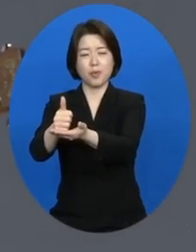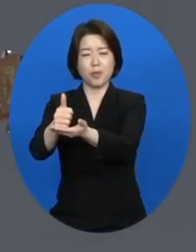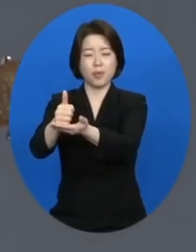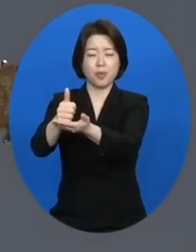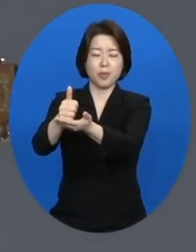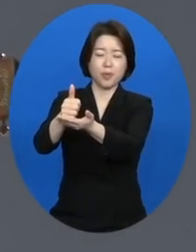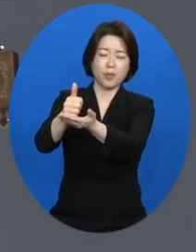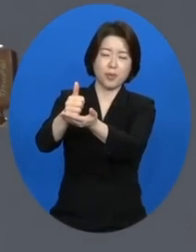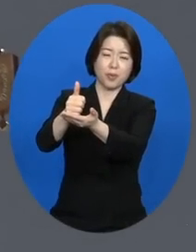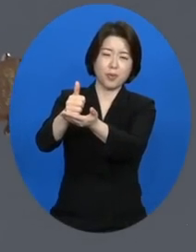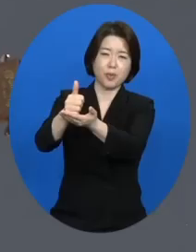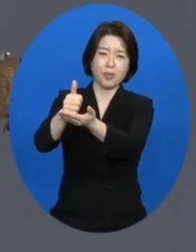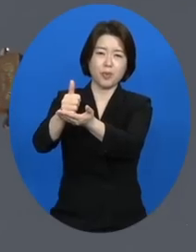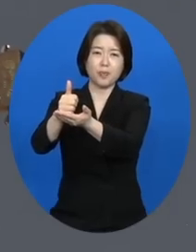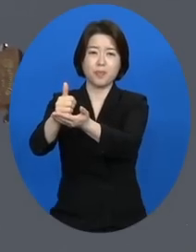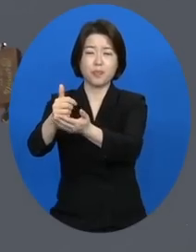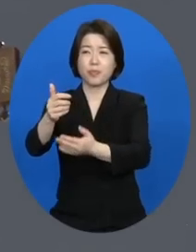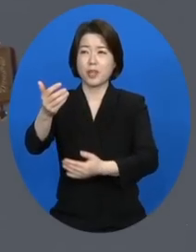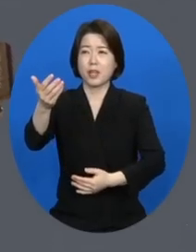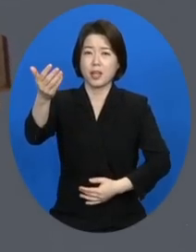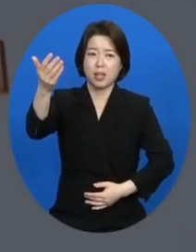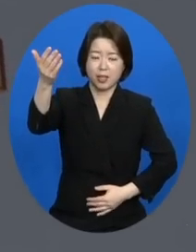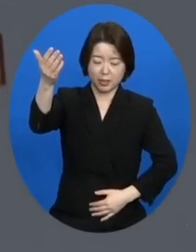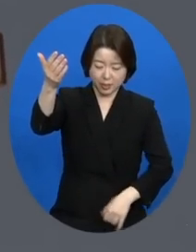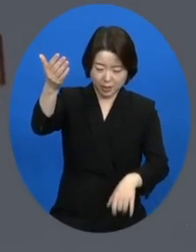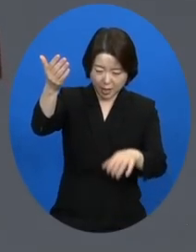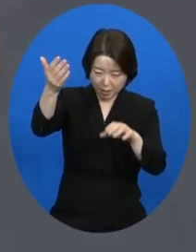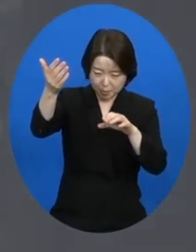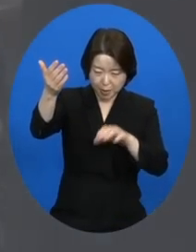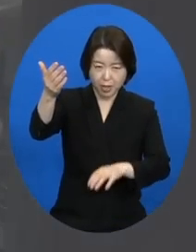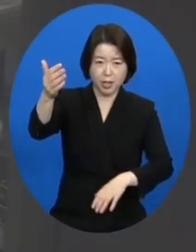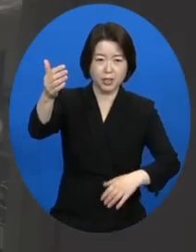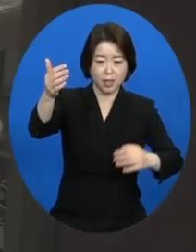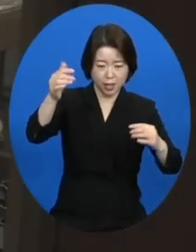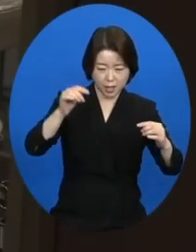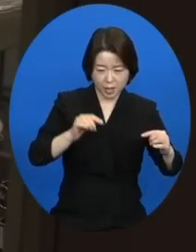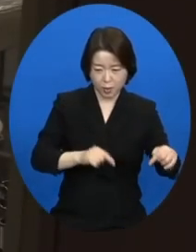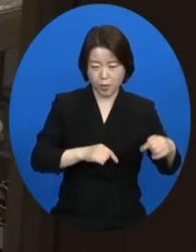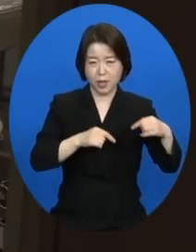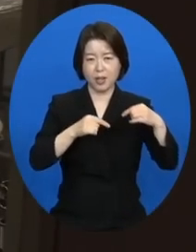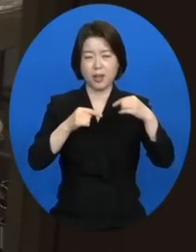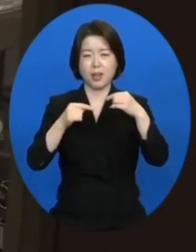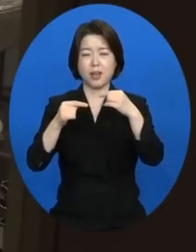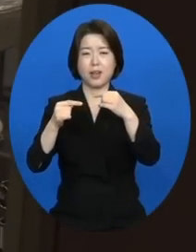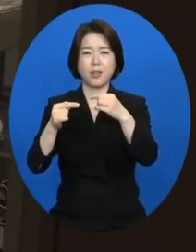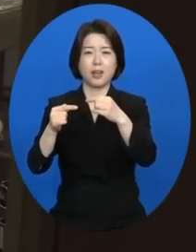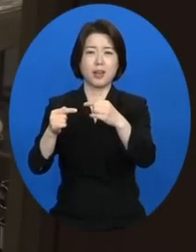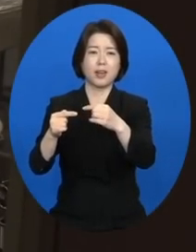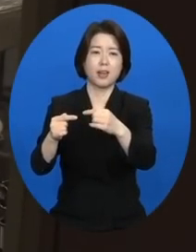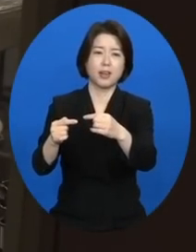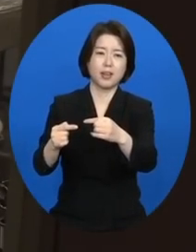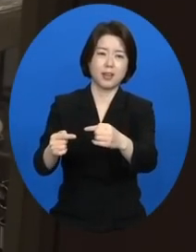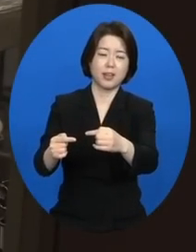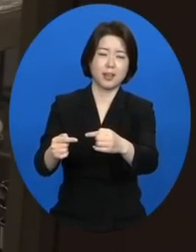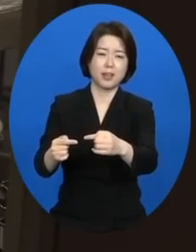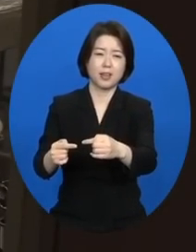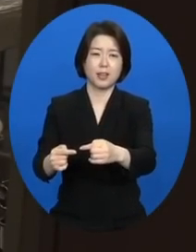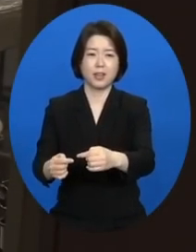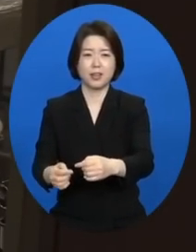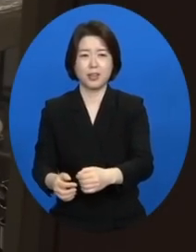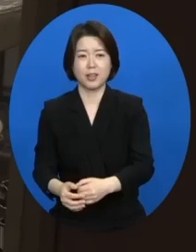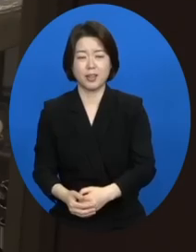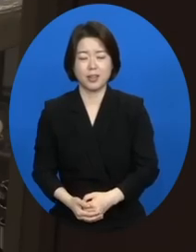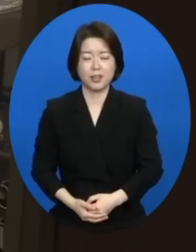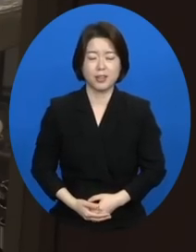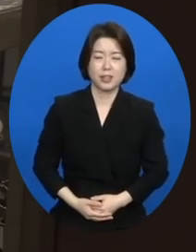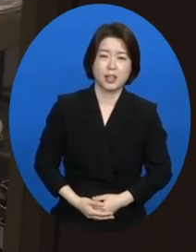그 앞에 나와 그 앞에 나와 주위한 제단